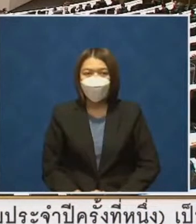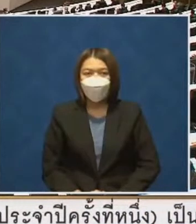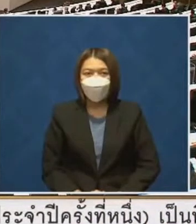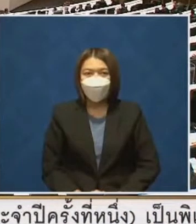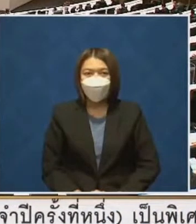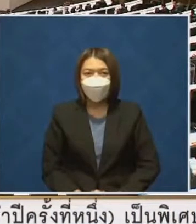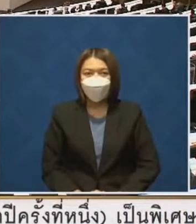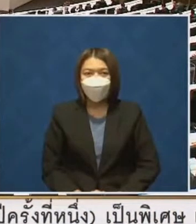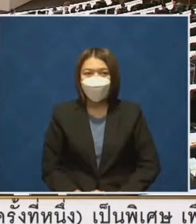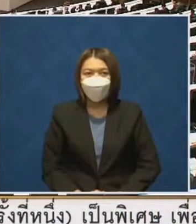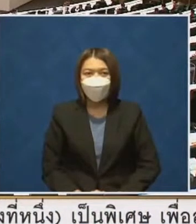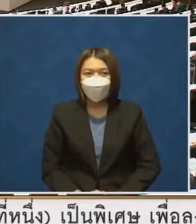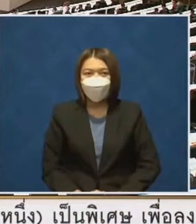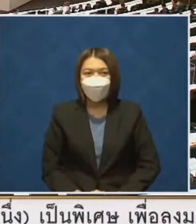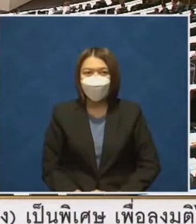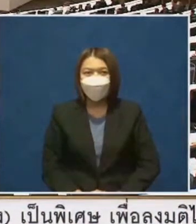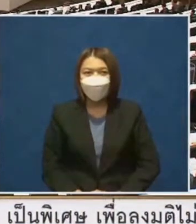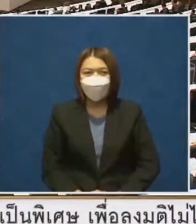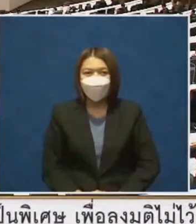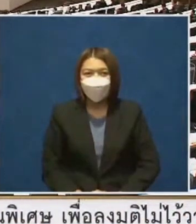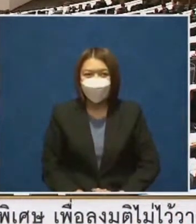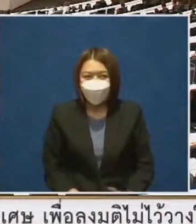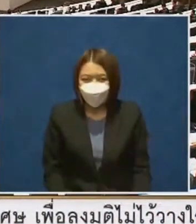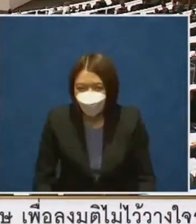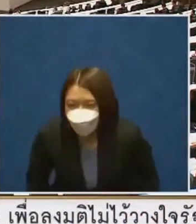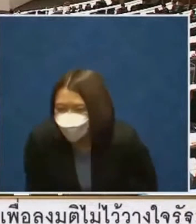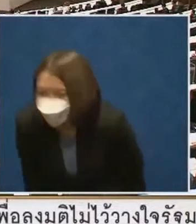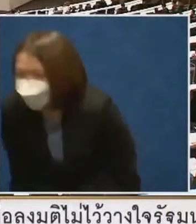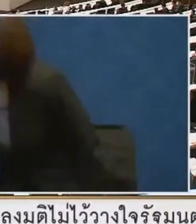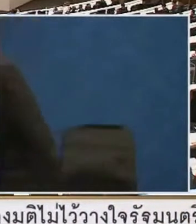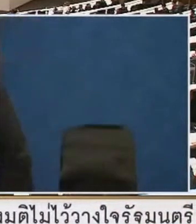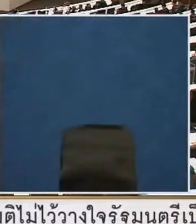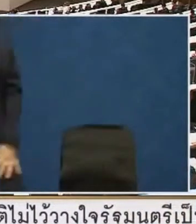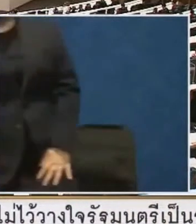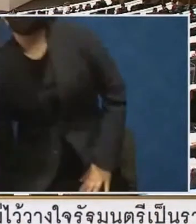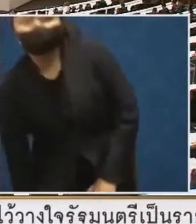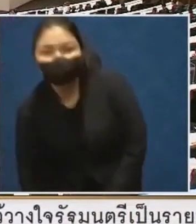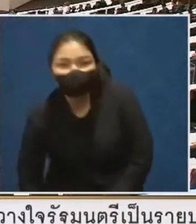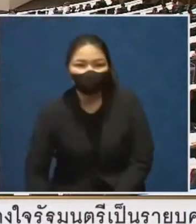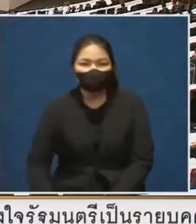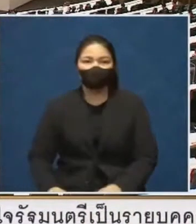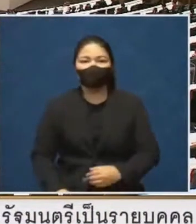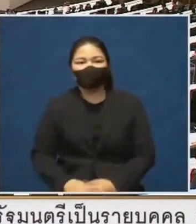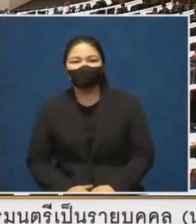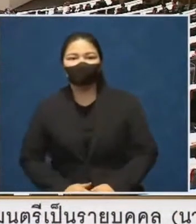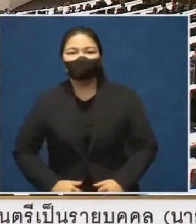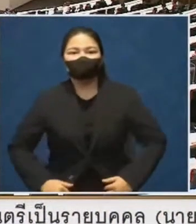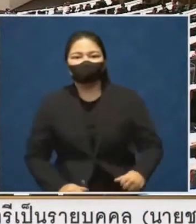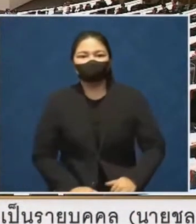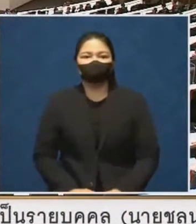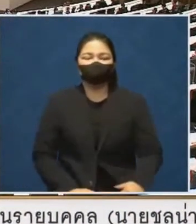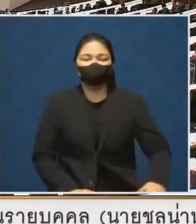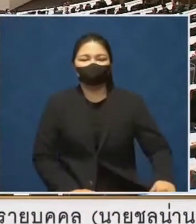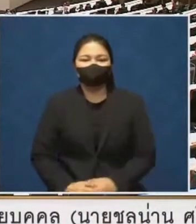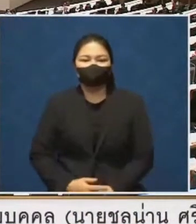เรื่องของข้าวของแพงค่าแรงถูกสถานการณ์เศรษฐกิจแล้วก็เงินกู้จำนวนมากแล้วก็ล่าสุ